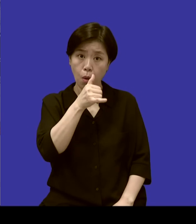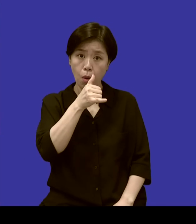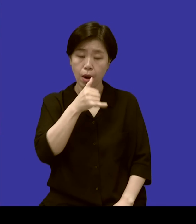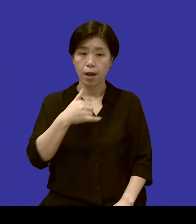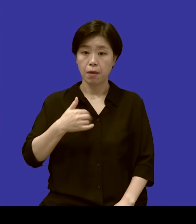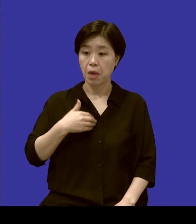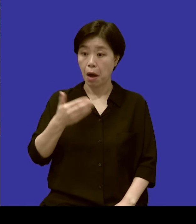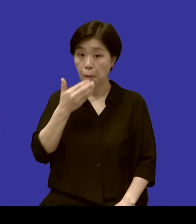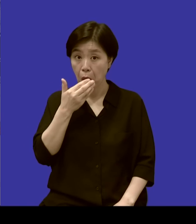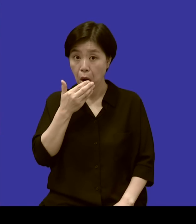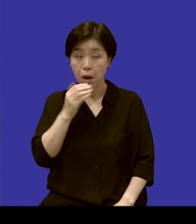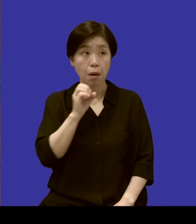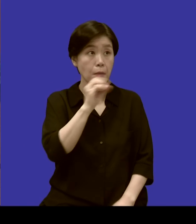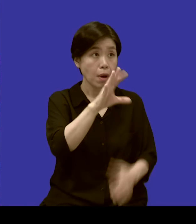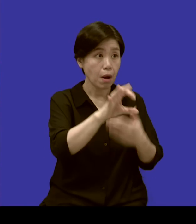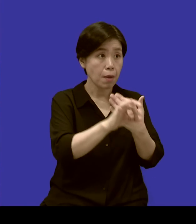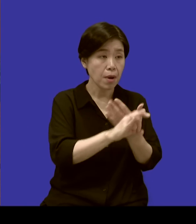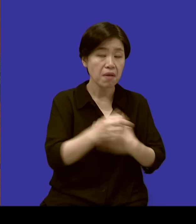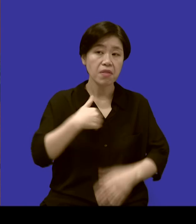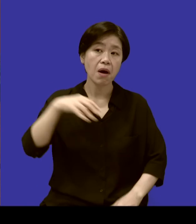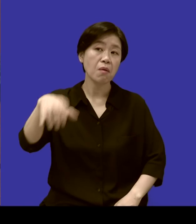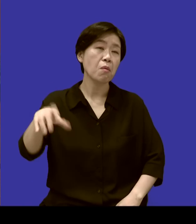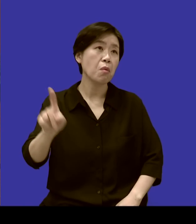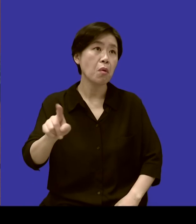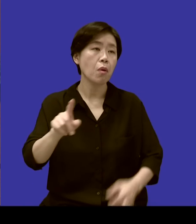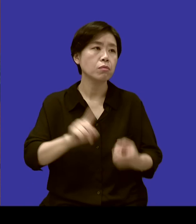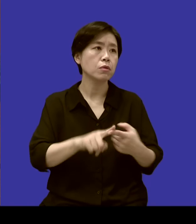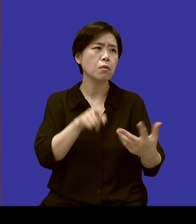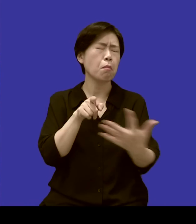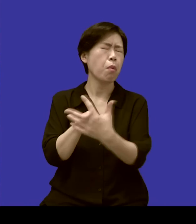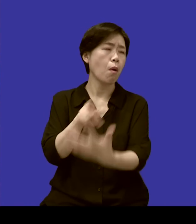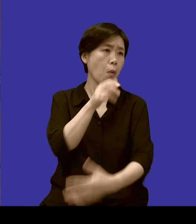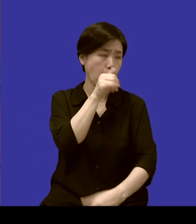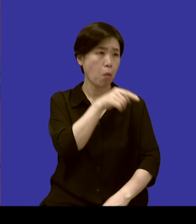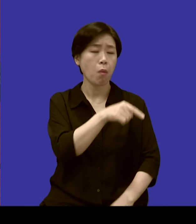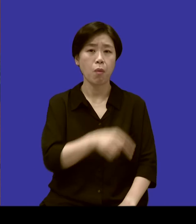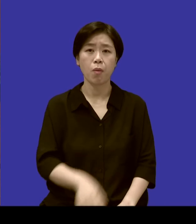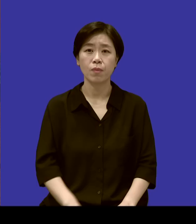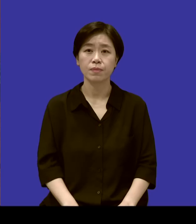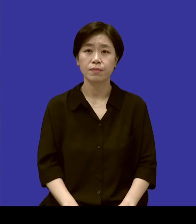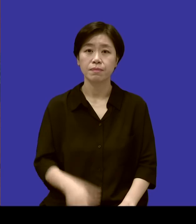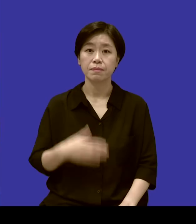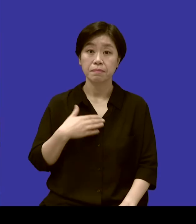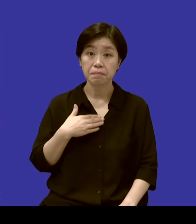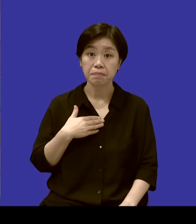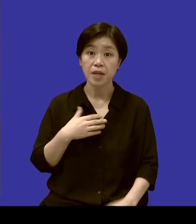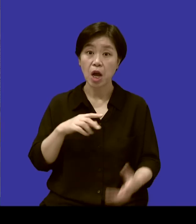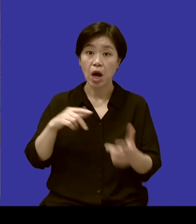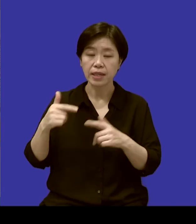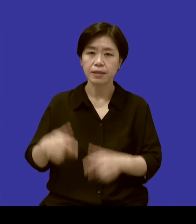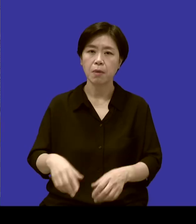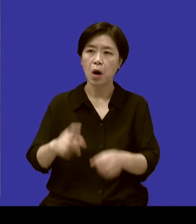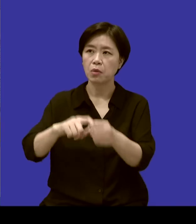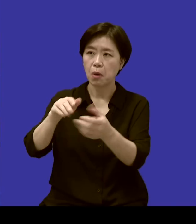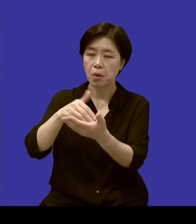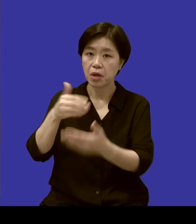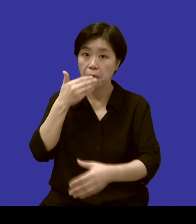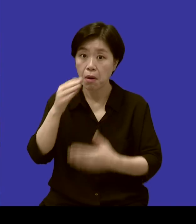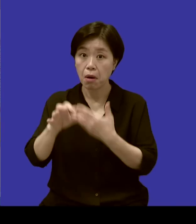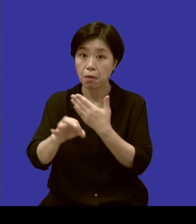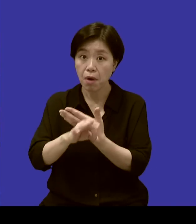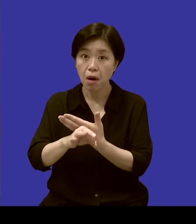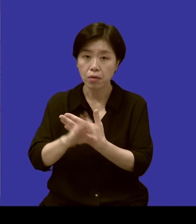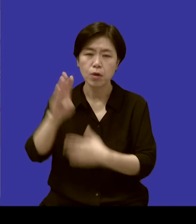오. 아, 좀 어떻게 그러면 만약에 그래서 탕을 먹으면 어디고 뭐 튀김을 먹으면은 예. 분식집이고 빵을 먹으면은